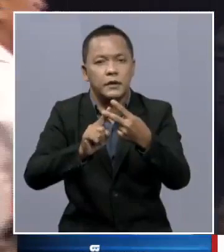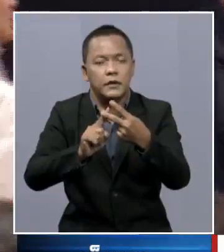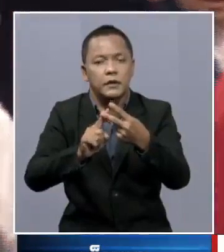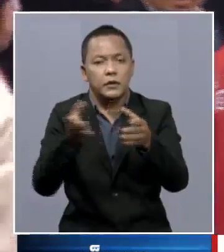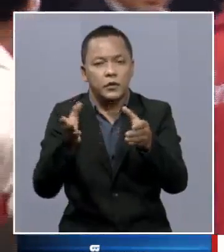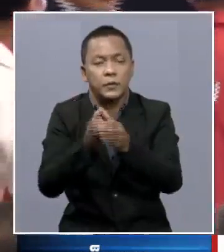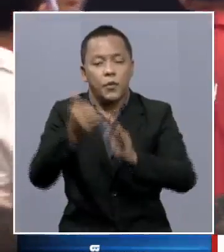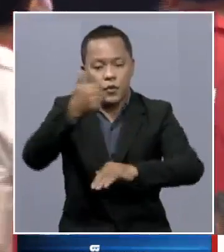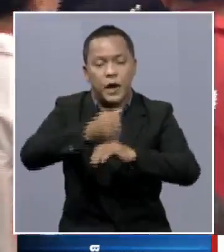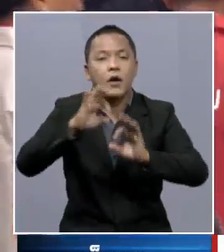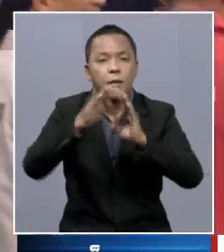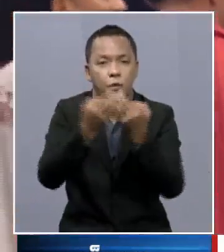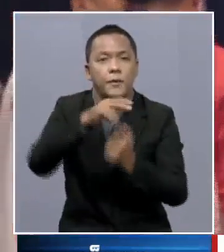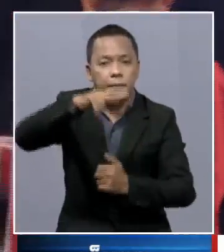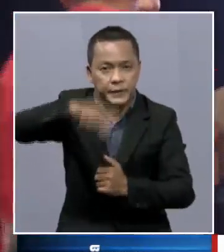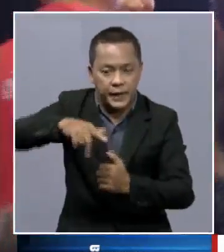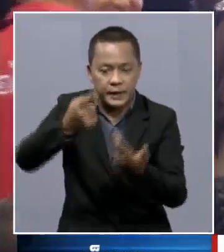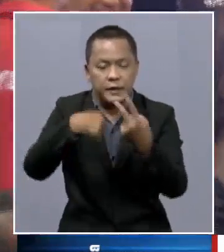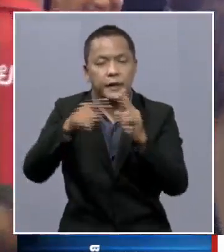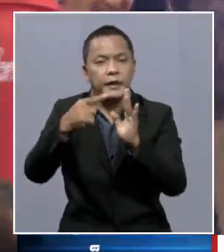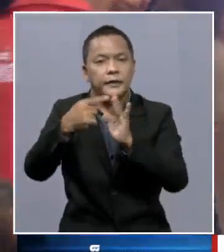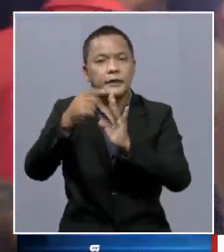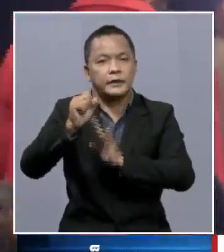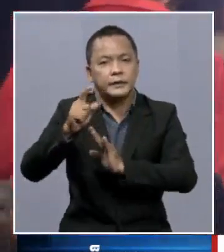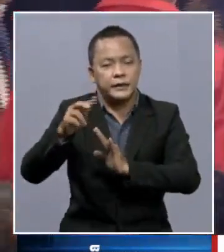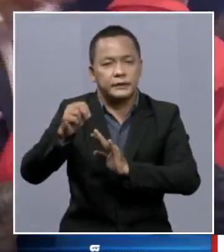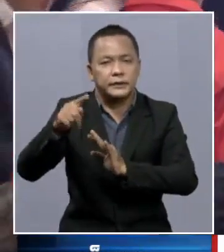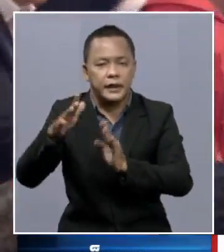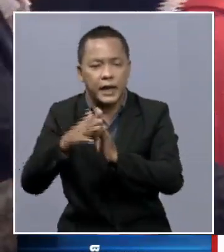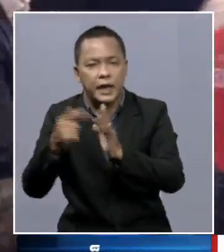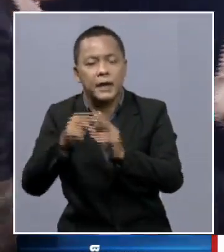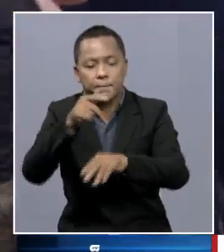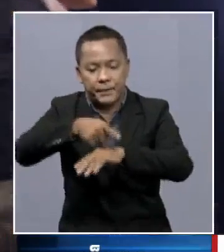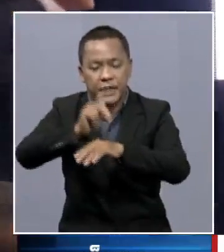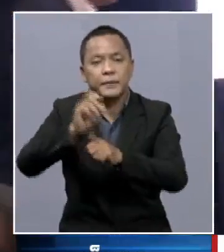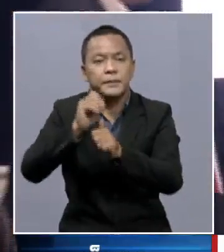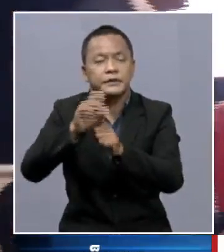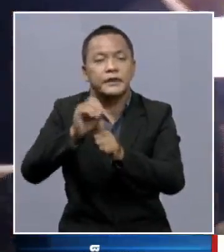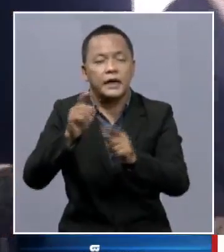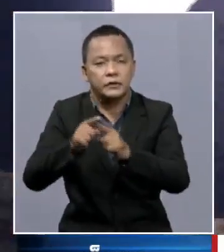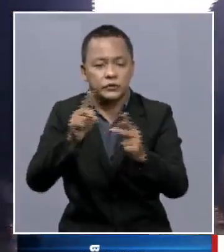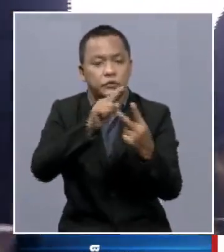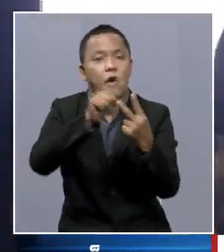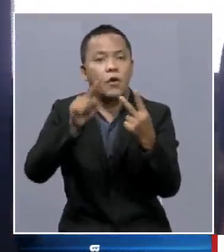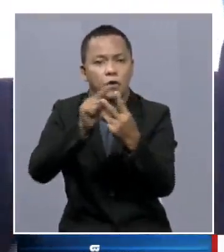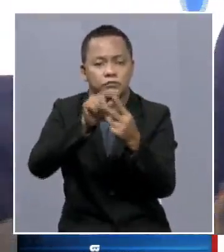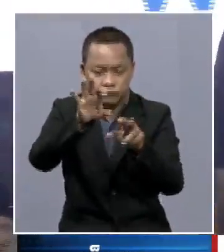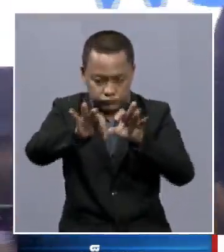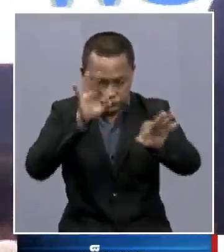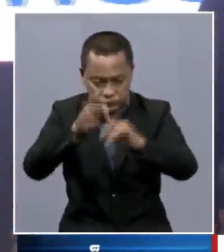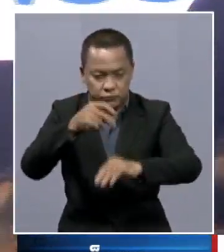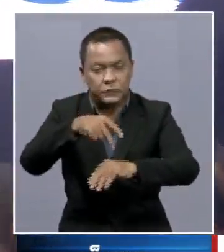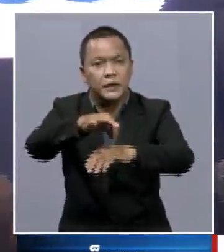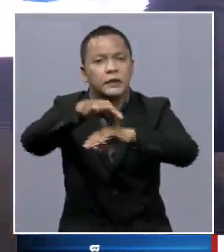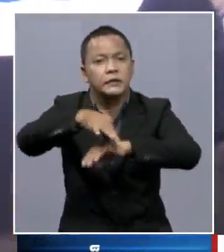รรมรวถเป็หวหนาครอบครัเพื่อไทยและคณเสรจหาธวิสินประทาน websนษา หัหนาครอบครัเพื่อไทยทงคู่เป็ปุคคลทถูวางไว้